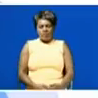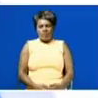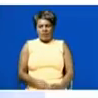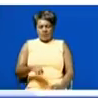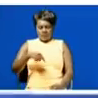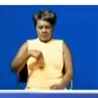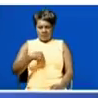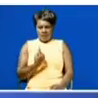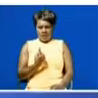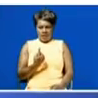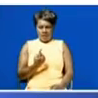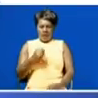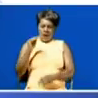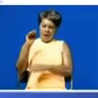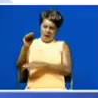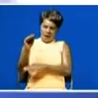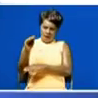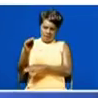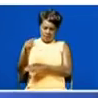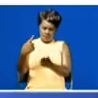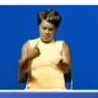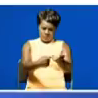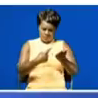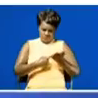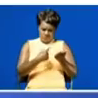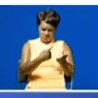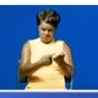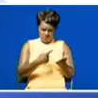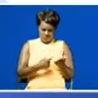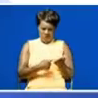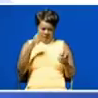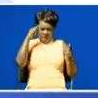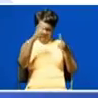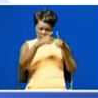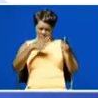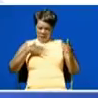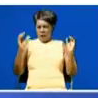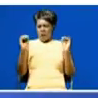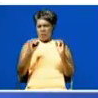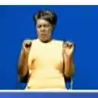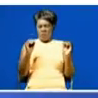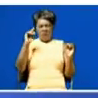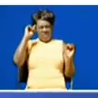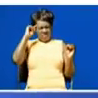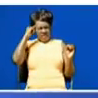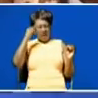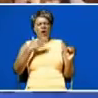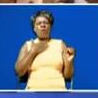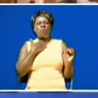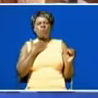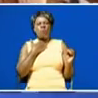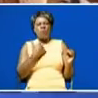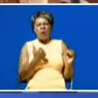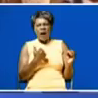Mimi nilipotoa mwito wa dialogue, si kufanya hivyo kwa kudhania ama